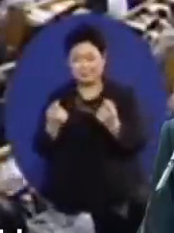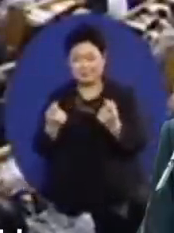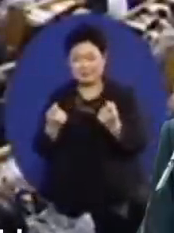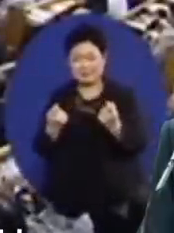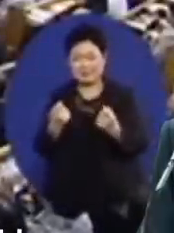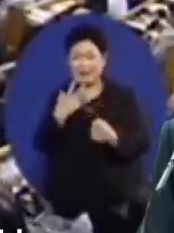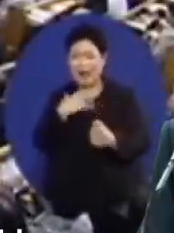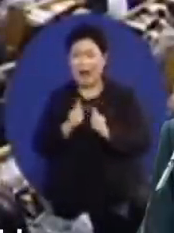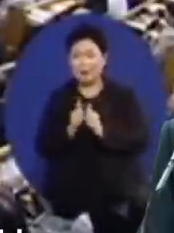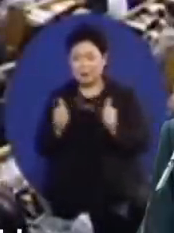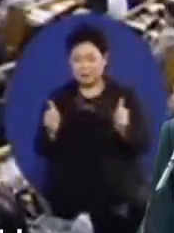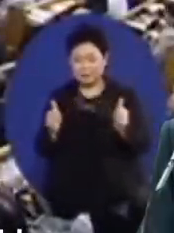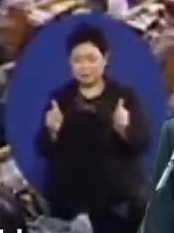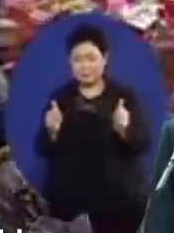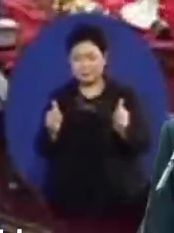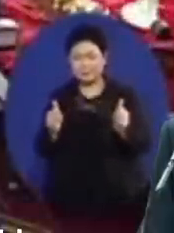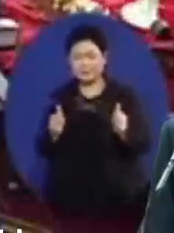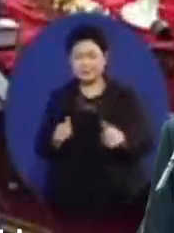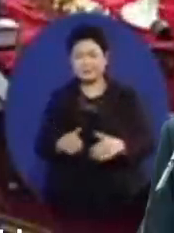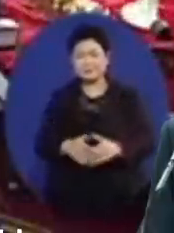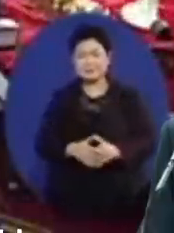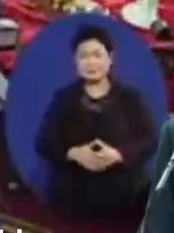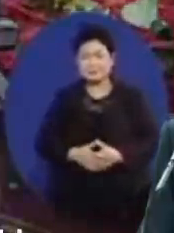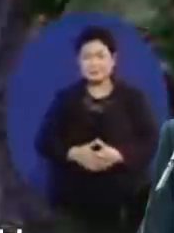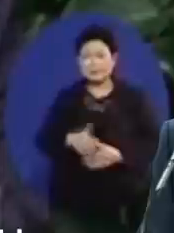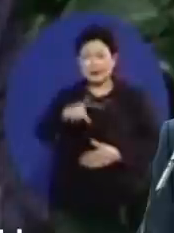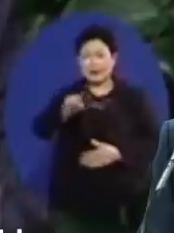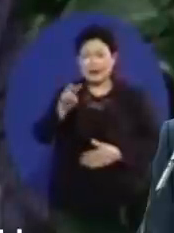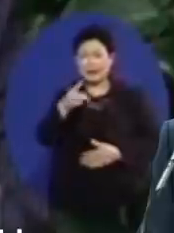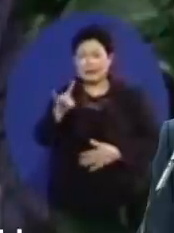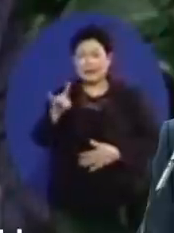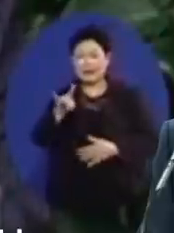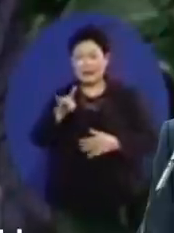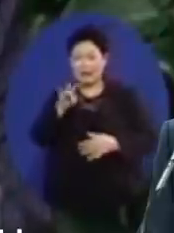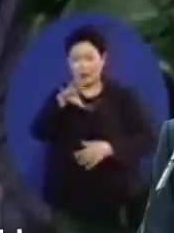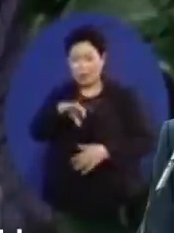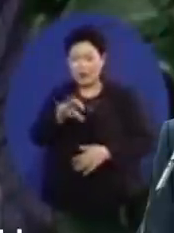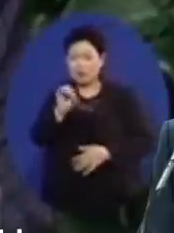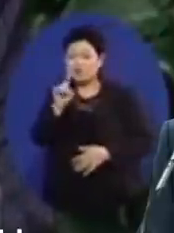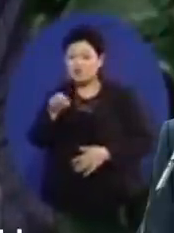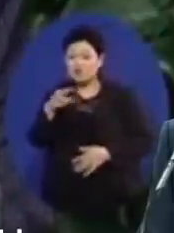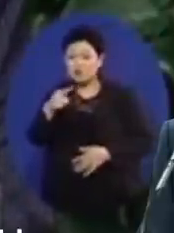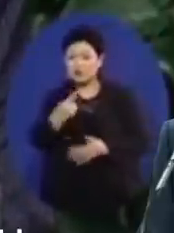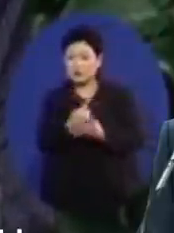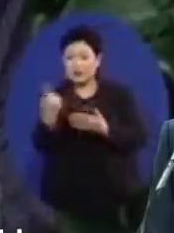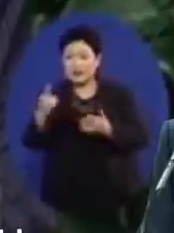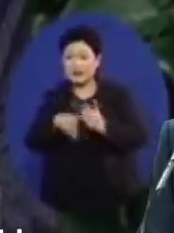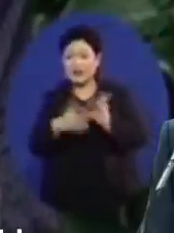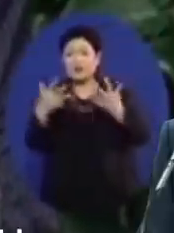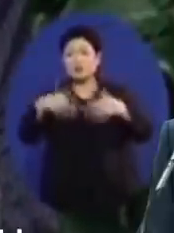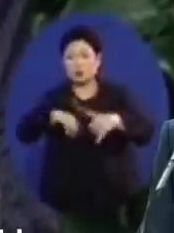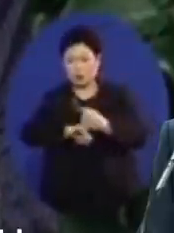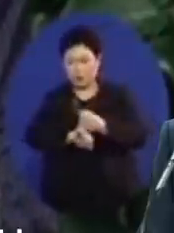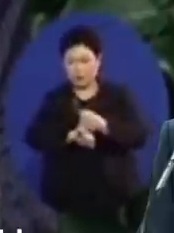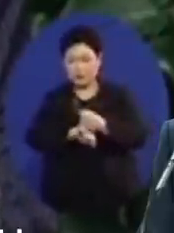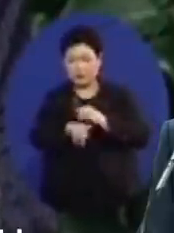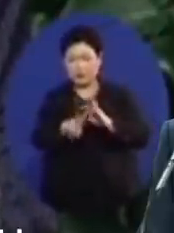이 아브라함이 갈대아 우르를 떠날 때 하나님이 조건이 있습니다. 내 전토,